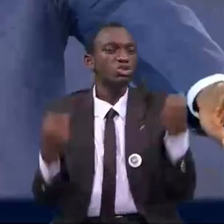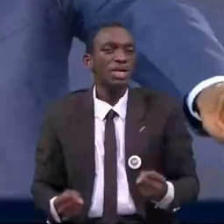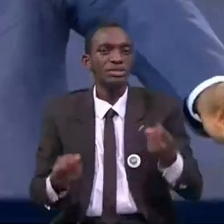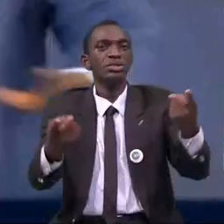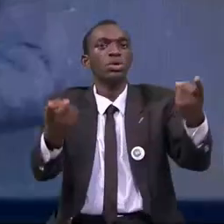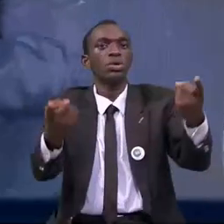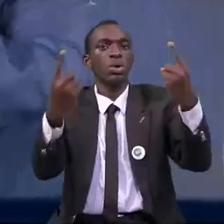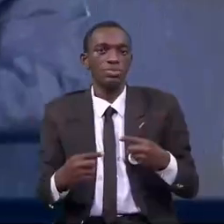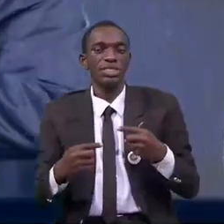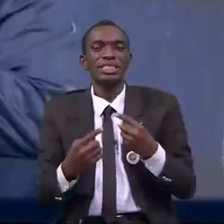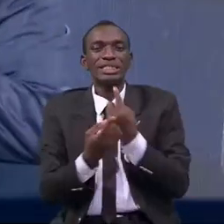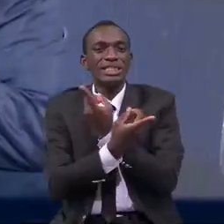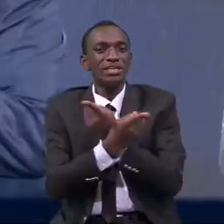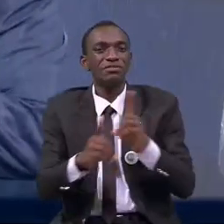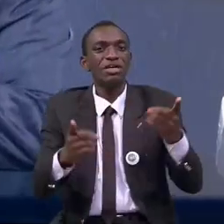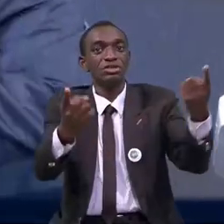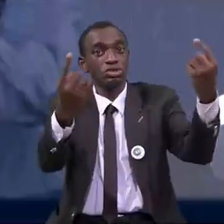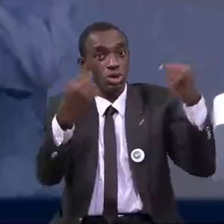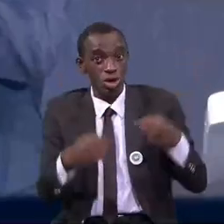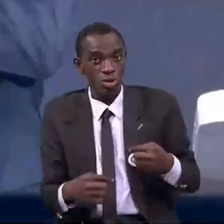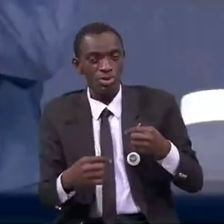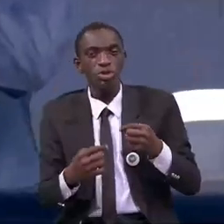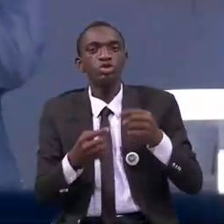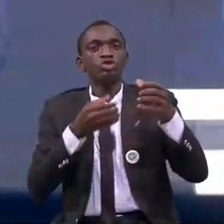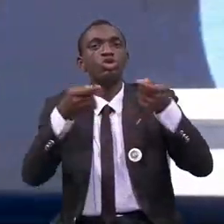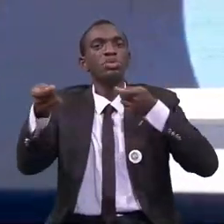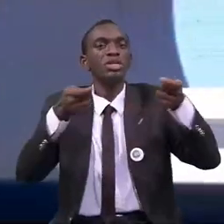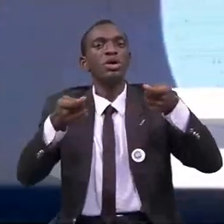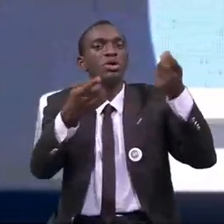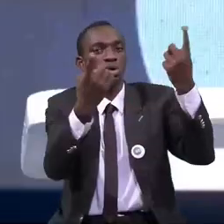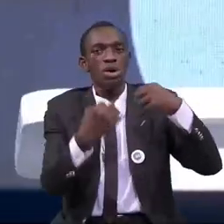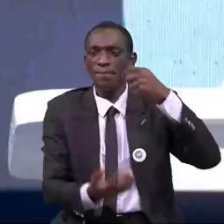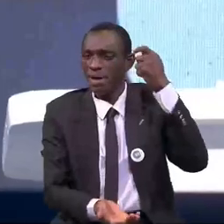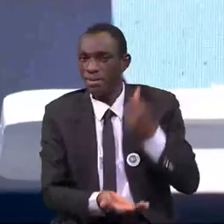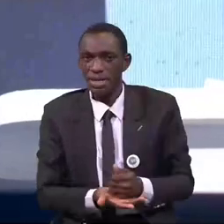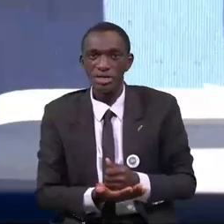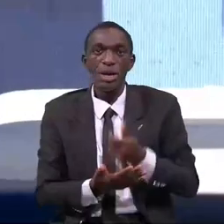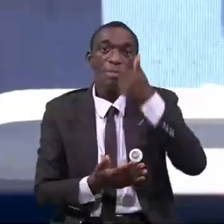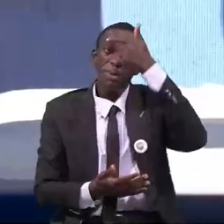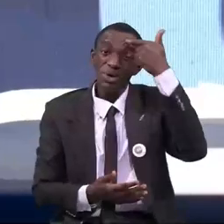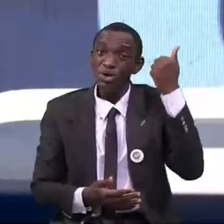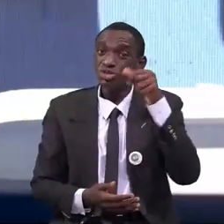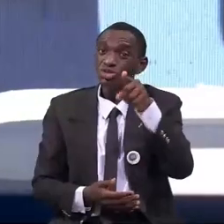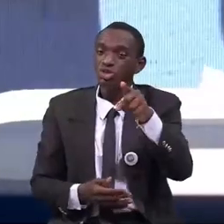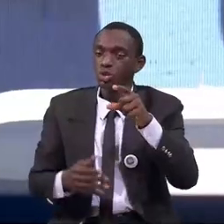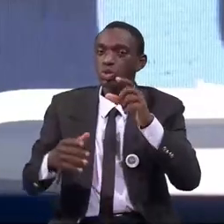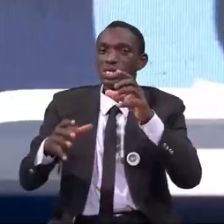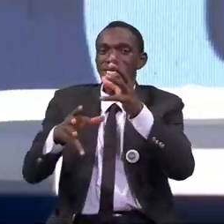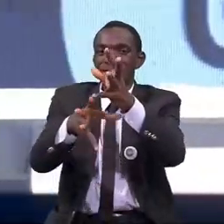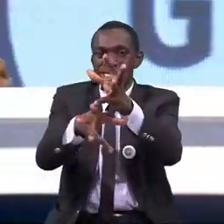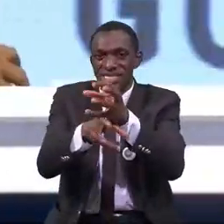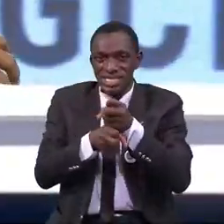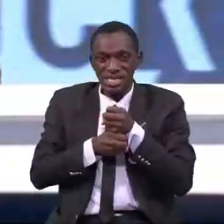venir la délivrance va venir la domination va venir parce que vous allez recevoir la